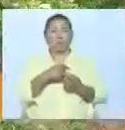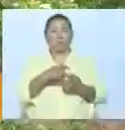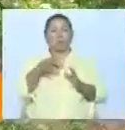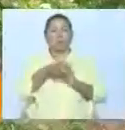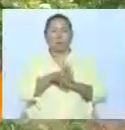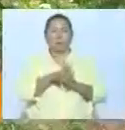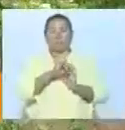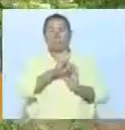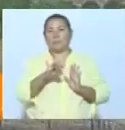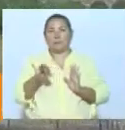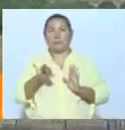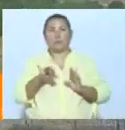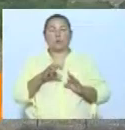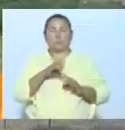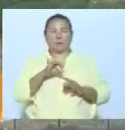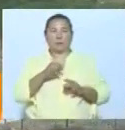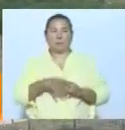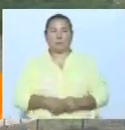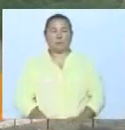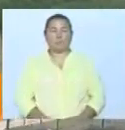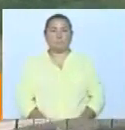в том числе и в части субсидирования